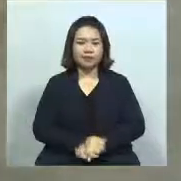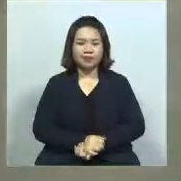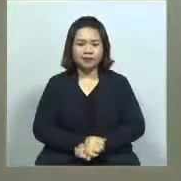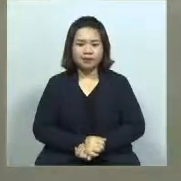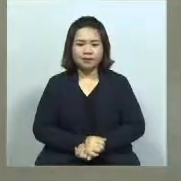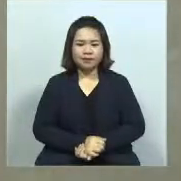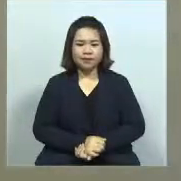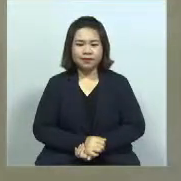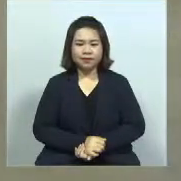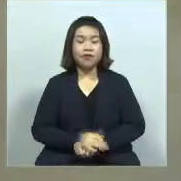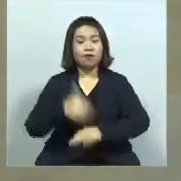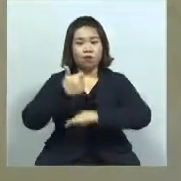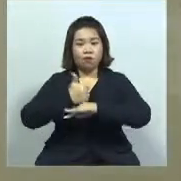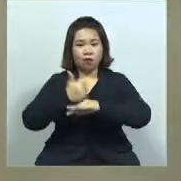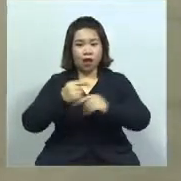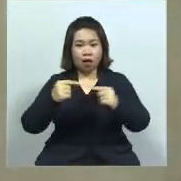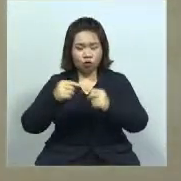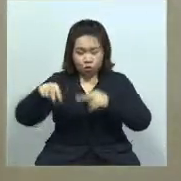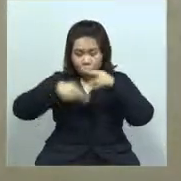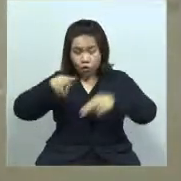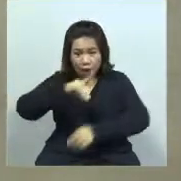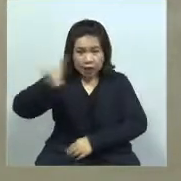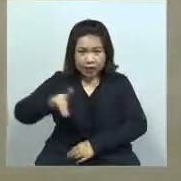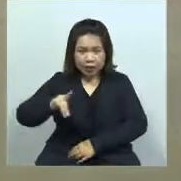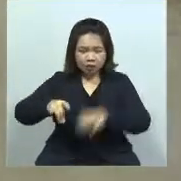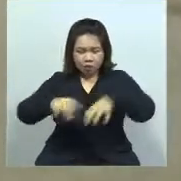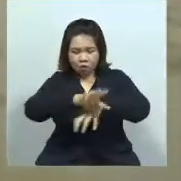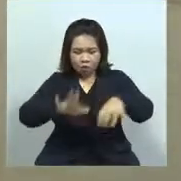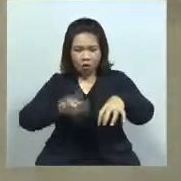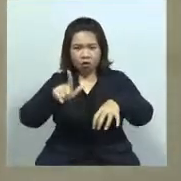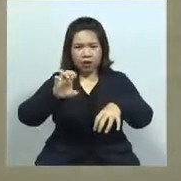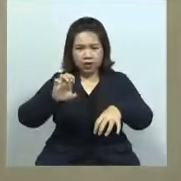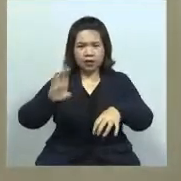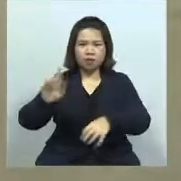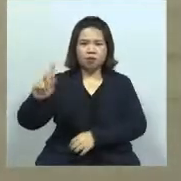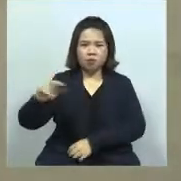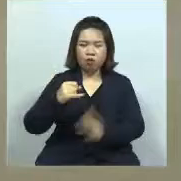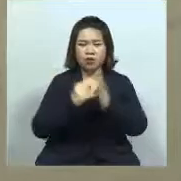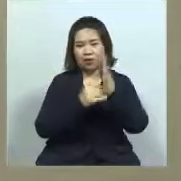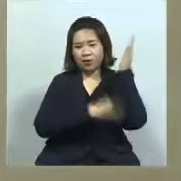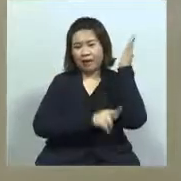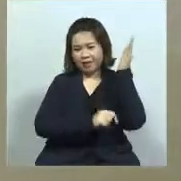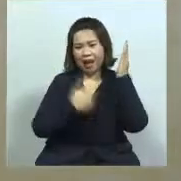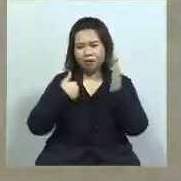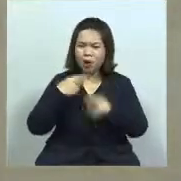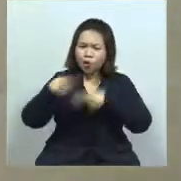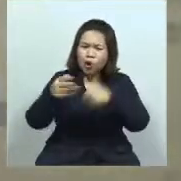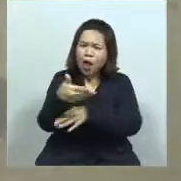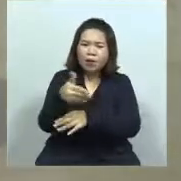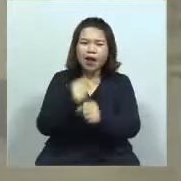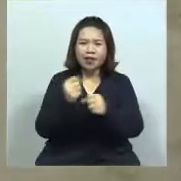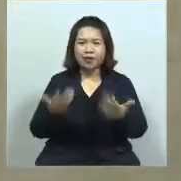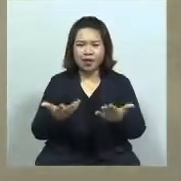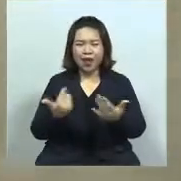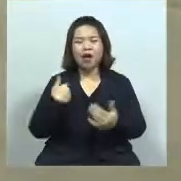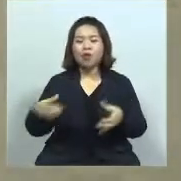ของนายชัยพฤกษ์วีระวงศ์นะครับหัวหน้าเขตห้ามล่าสัตว์ป่าหมู่เกาะลิบงจังหวัดตรังเปิดเผยข้อมูลเรื่องของการดูแลมาเรียมในแต่ละวันนะครับว่าจะมีเจ้าหน้า